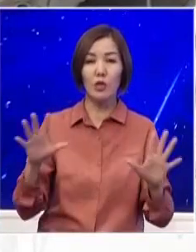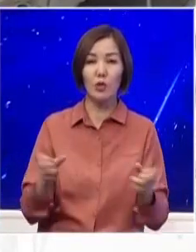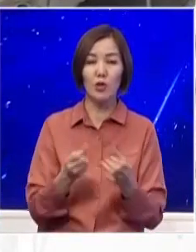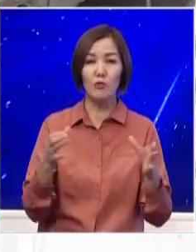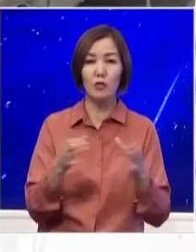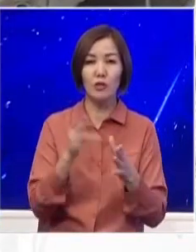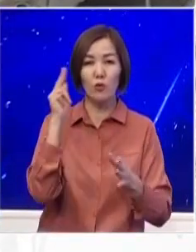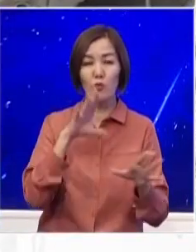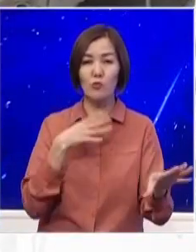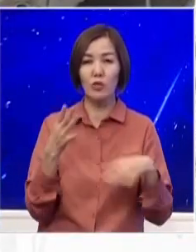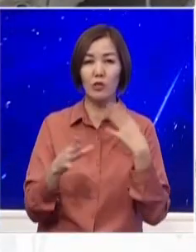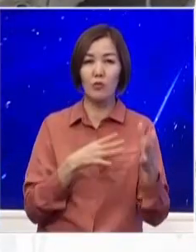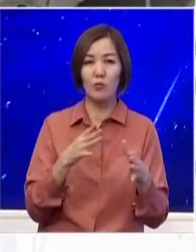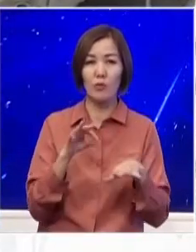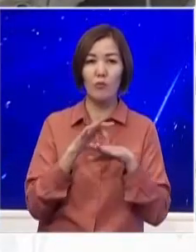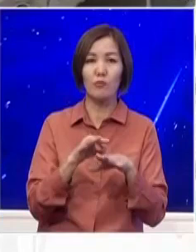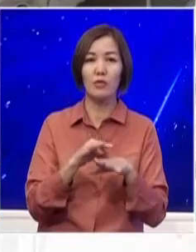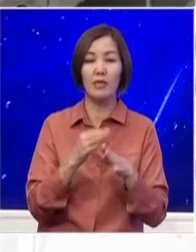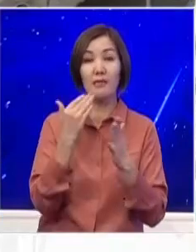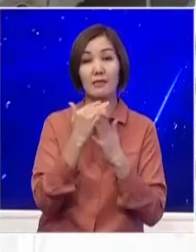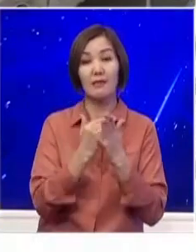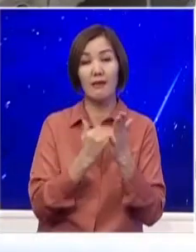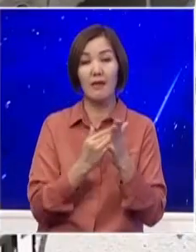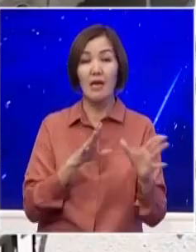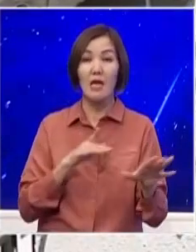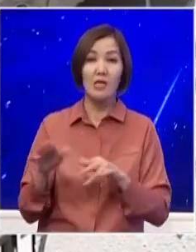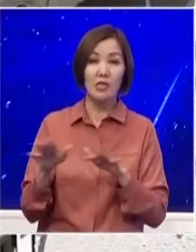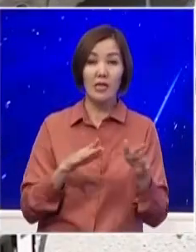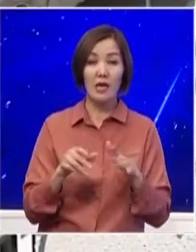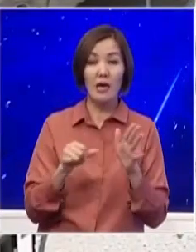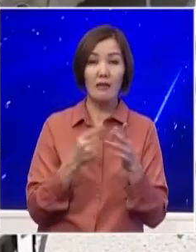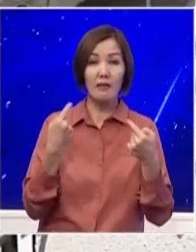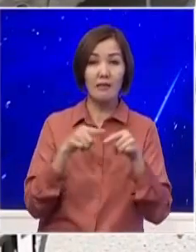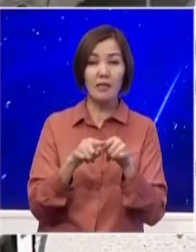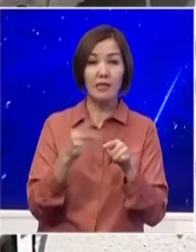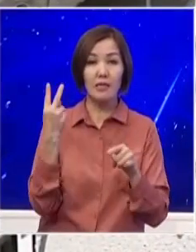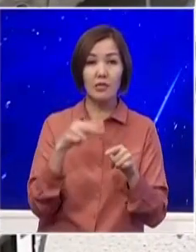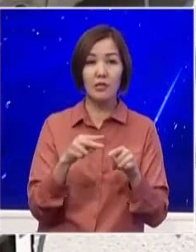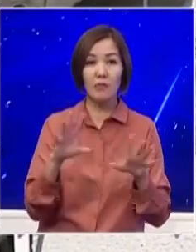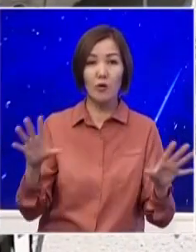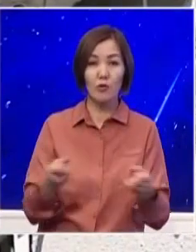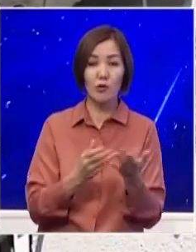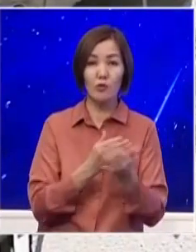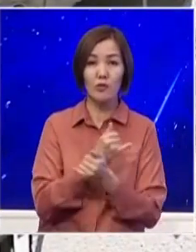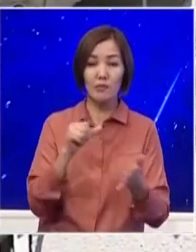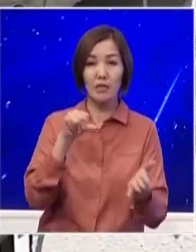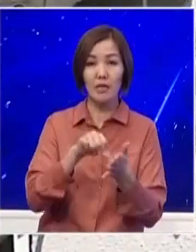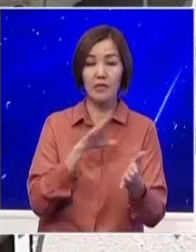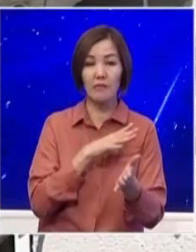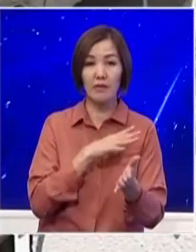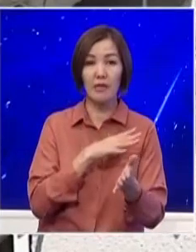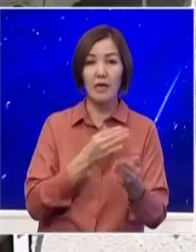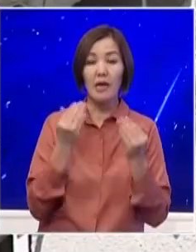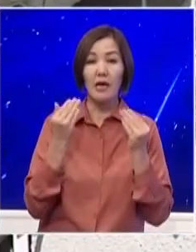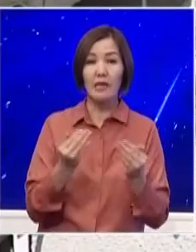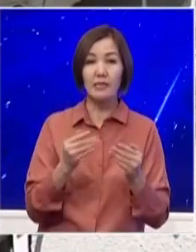жасағының оқу-жаттығу кезінде болып жатқан сценарий. Шараға 6 техника жұмылдырып, 20-ға жуық құтқару қызметкері қатысып жатыр. дәл